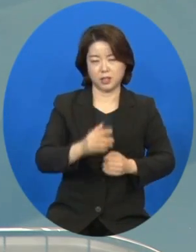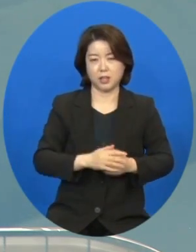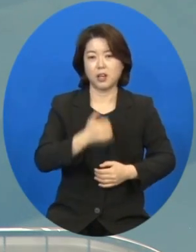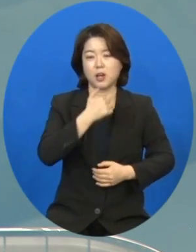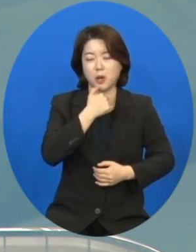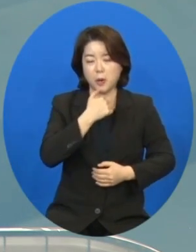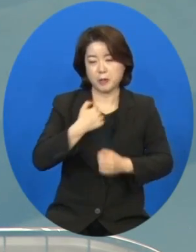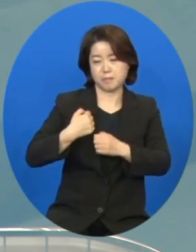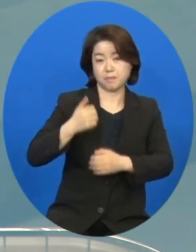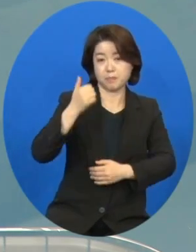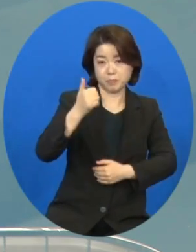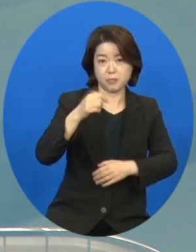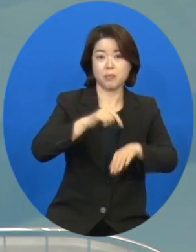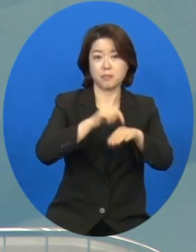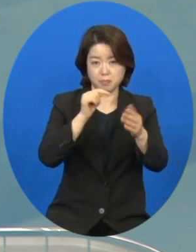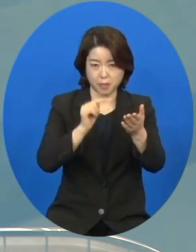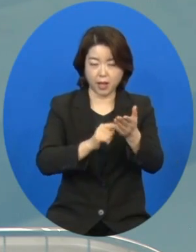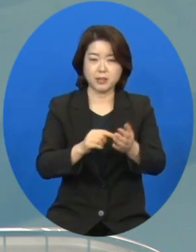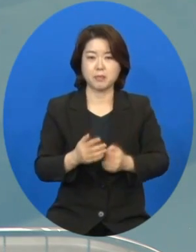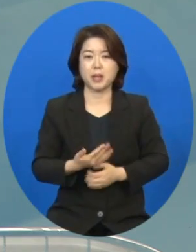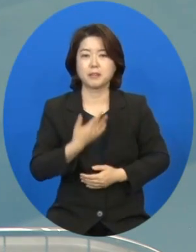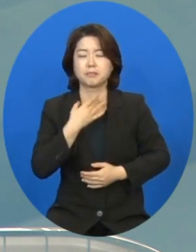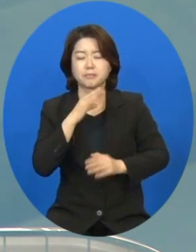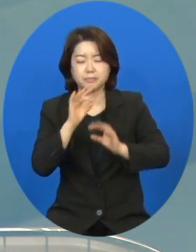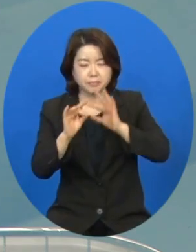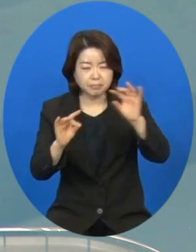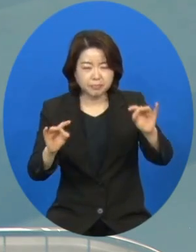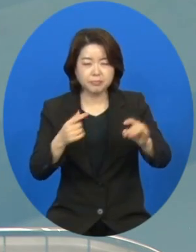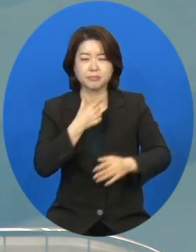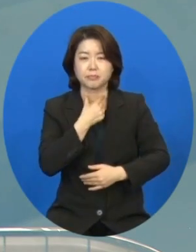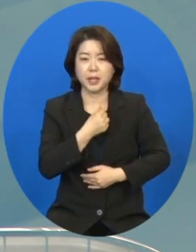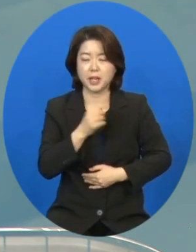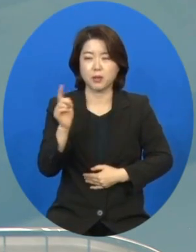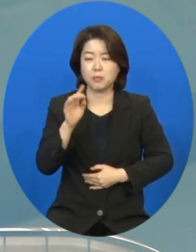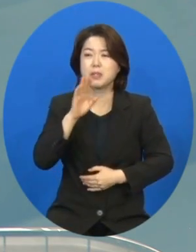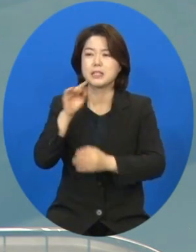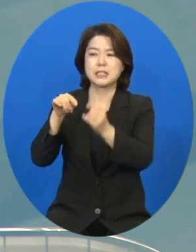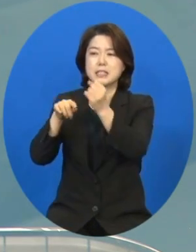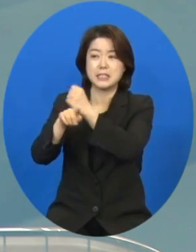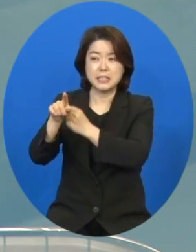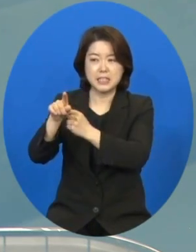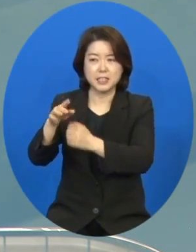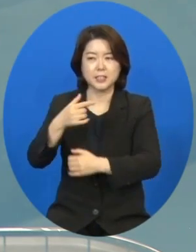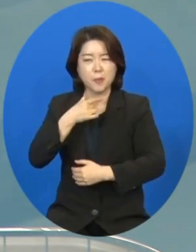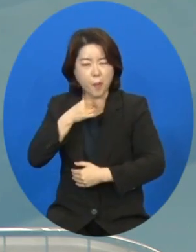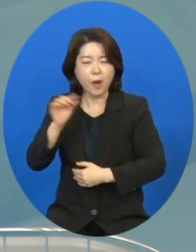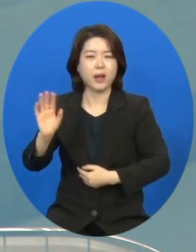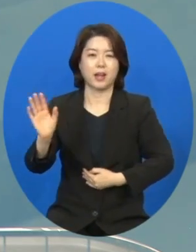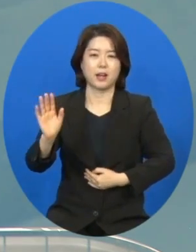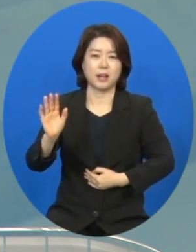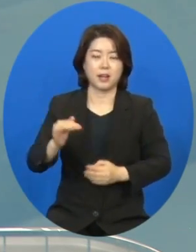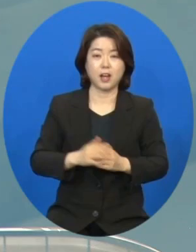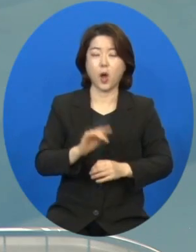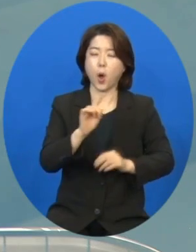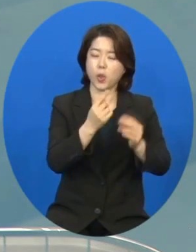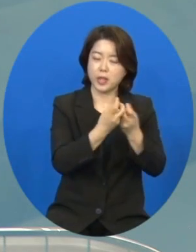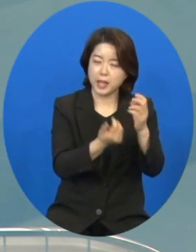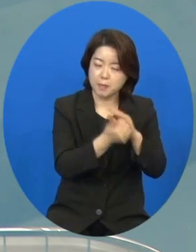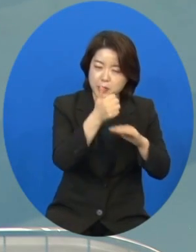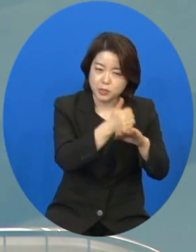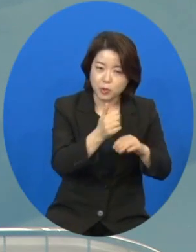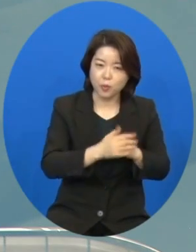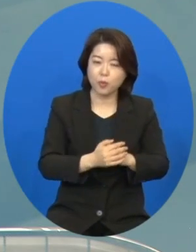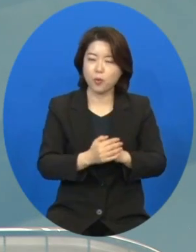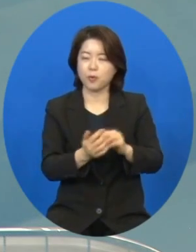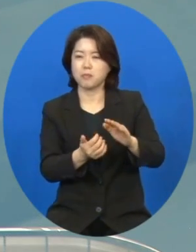빌라도의 마음에 갈망은 진리가 아니었던 거예요. 어떻게 하면 성공하냐,